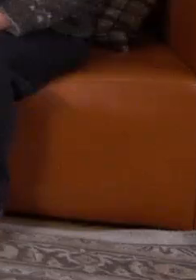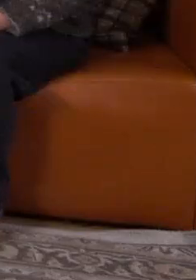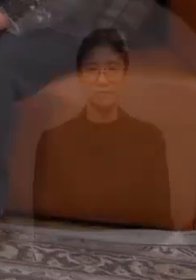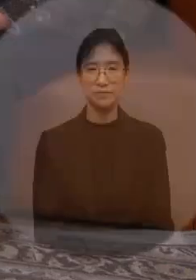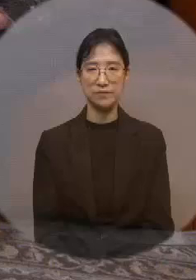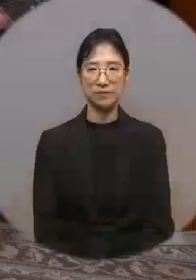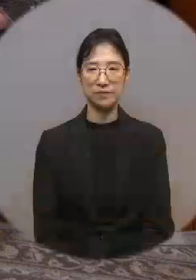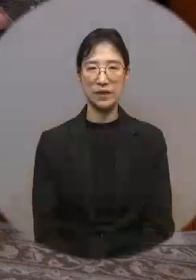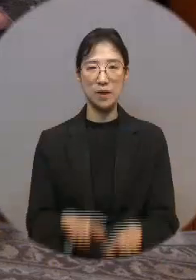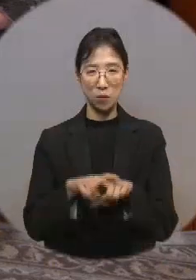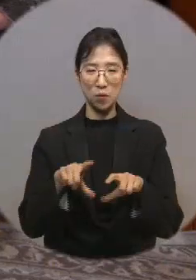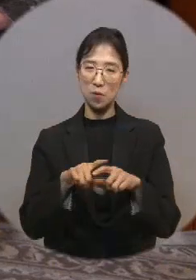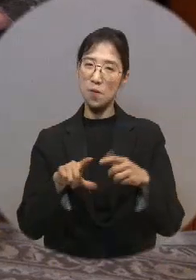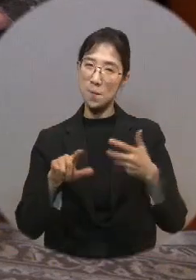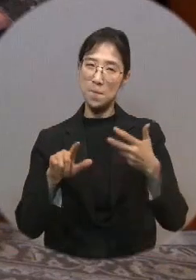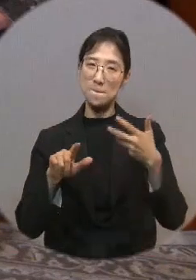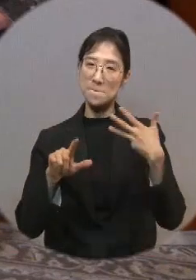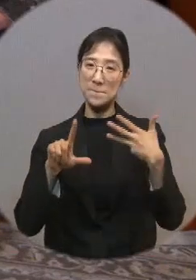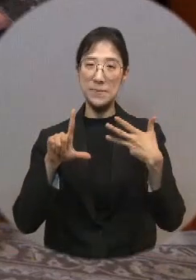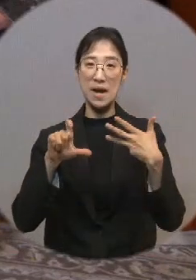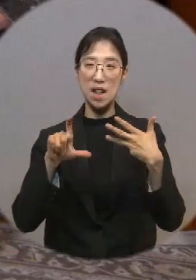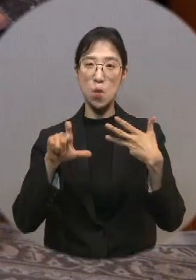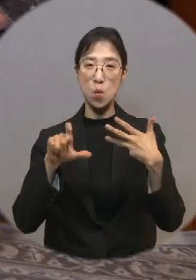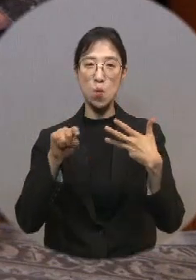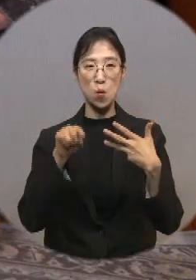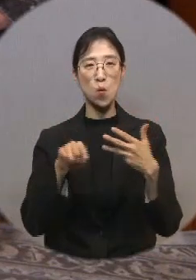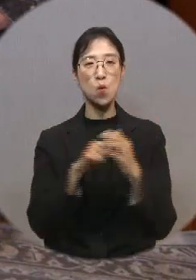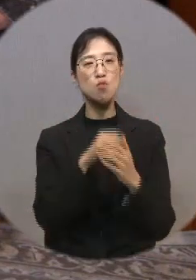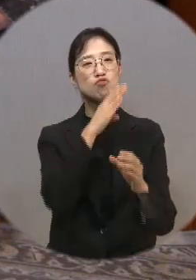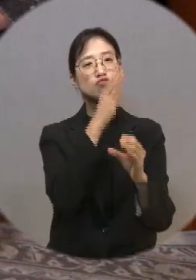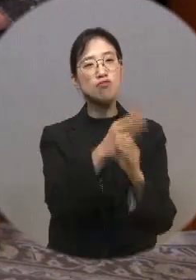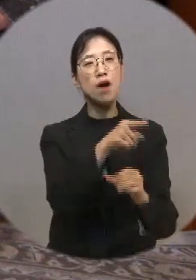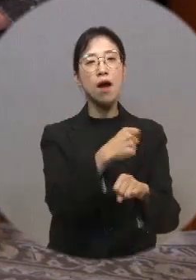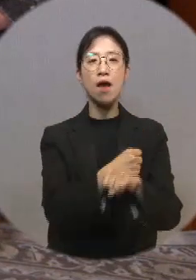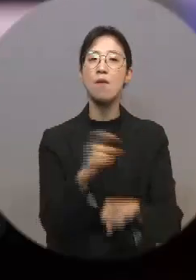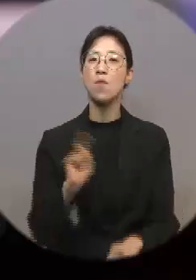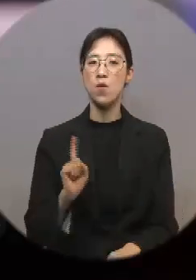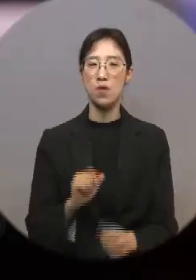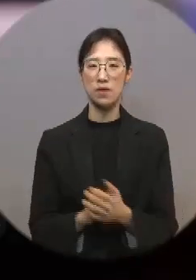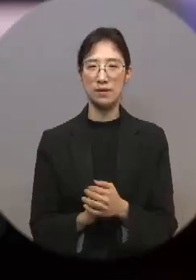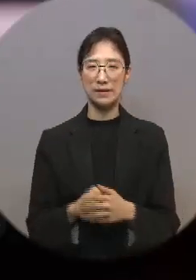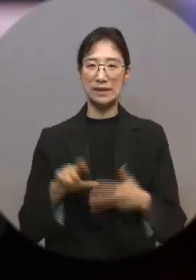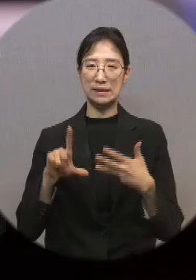보통 그 8.15라고 해야 되잖아요. 그때 북한에서 어떤 걸 했습니까, 지금까지?